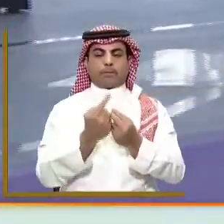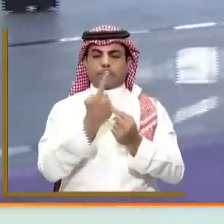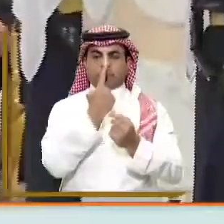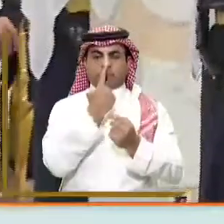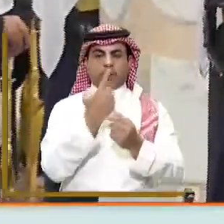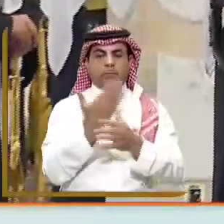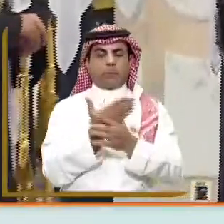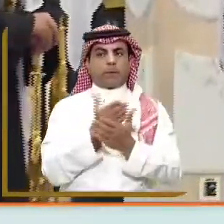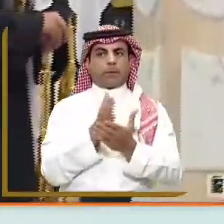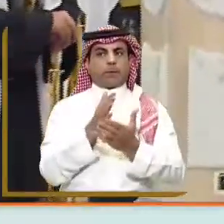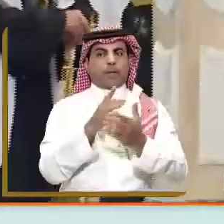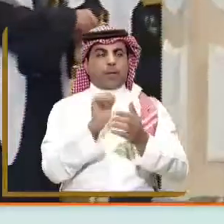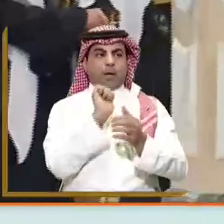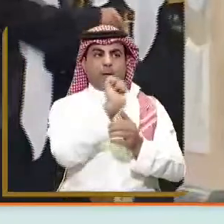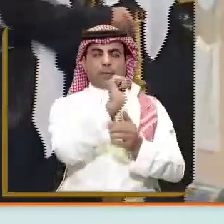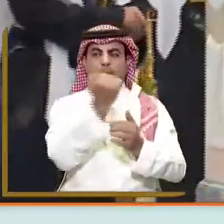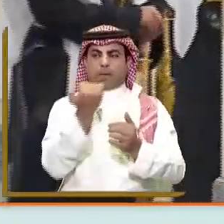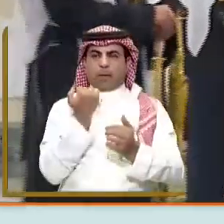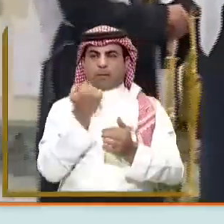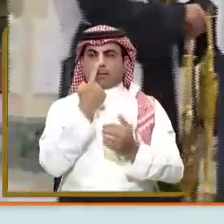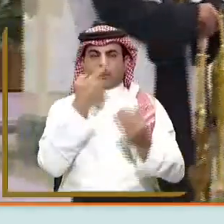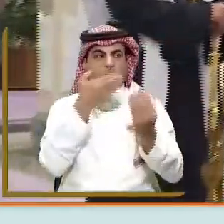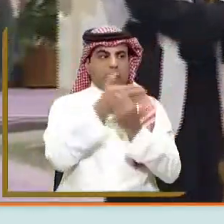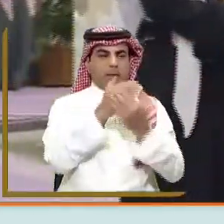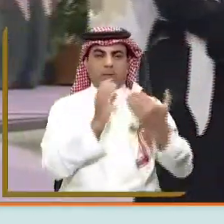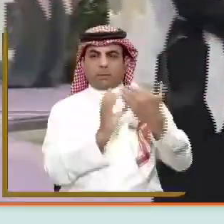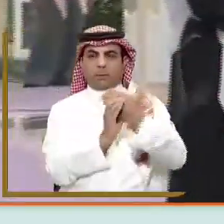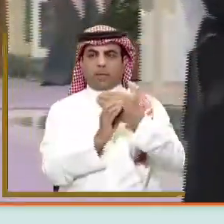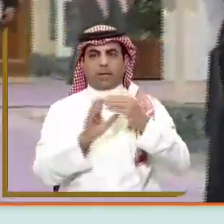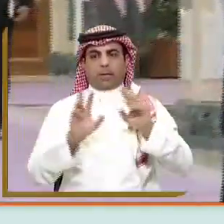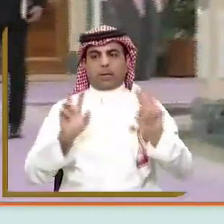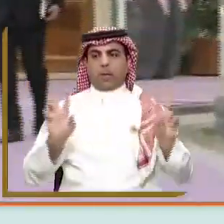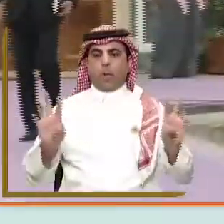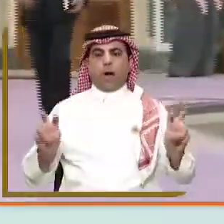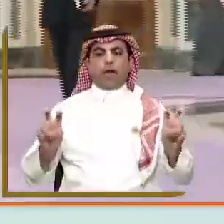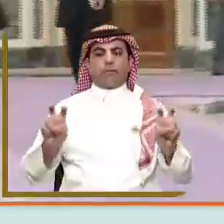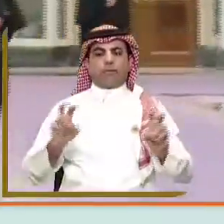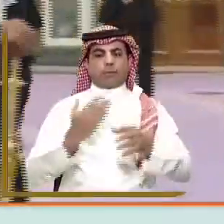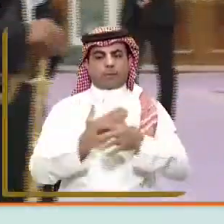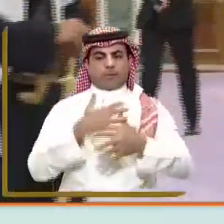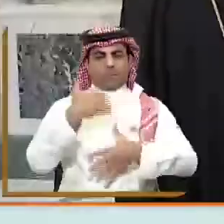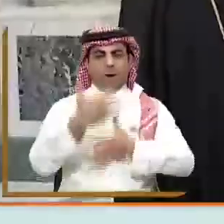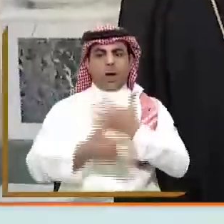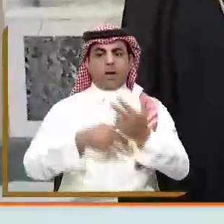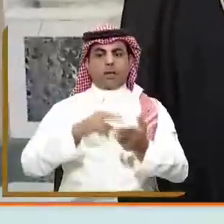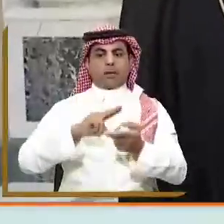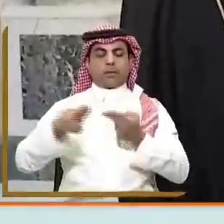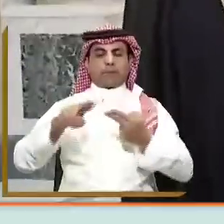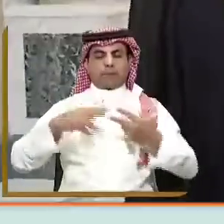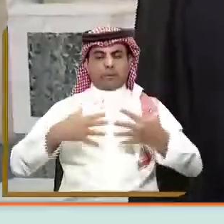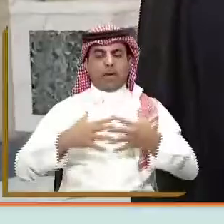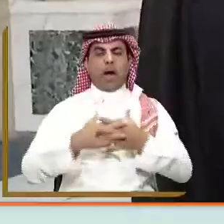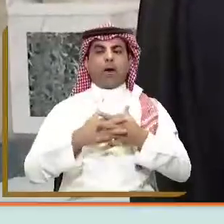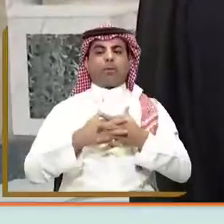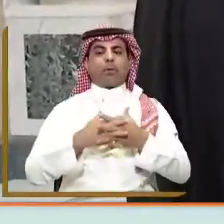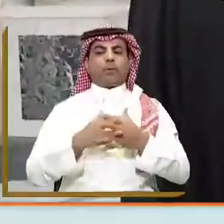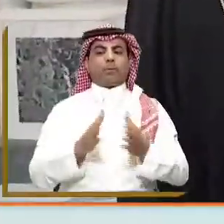وحدة وسيادة الدول وعدم التدخل في شؤونها الداخلية والسعي لحل النزاعات بالطرق